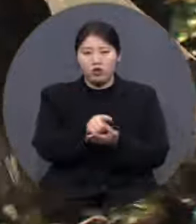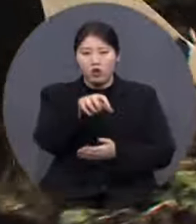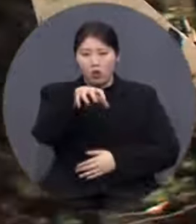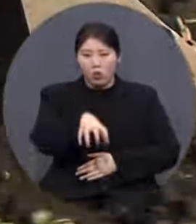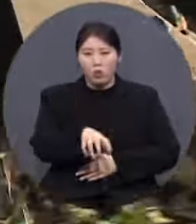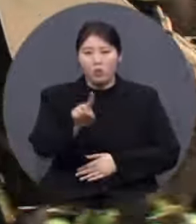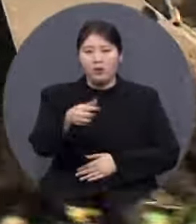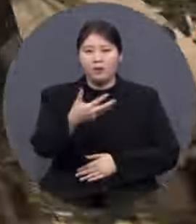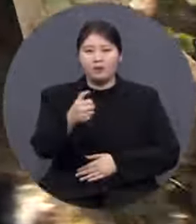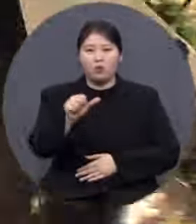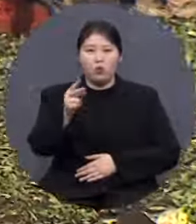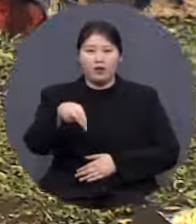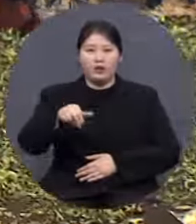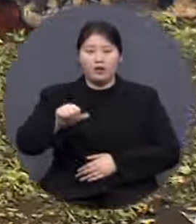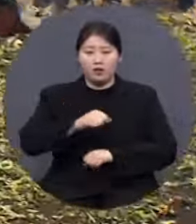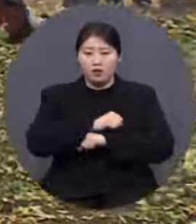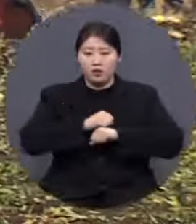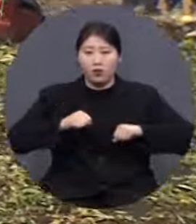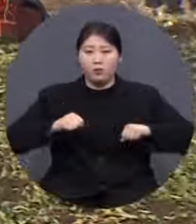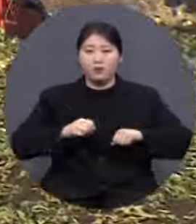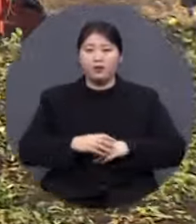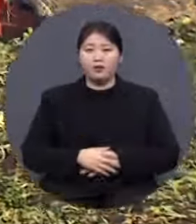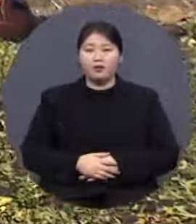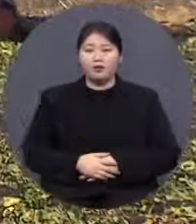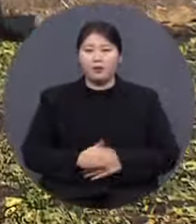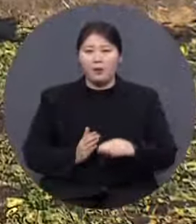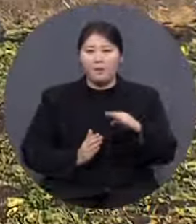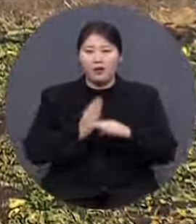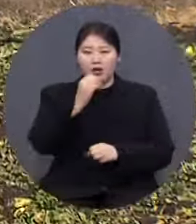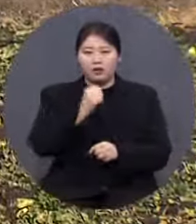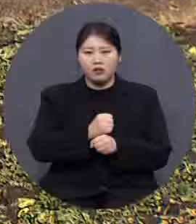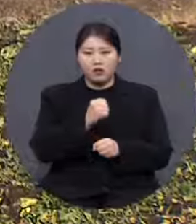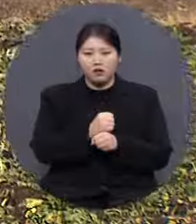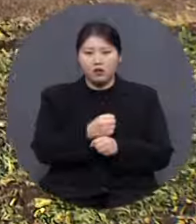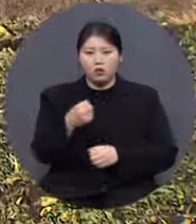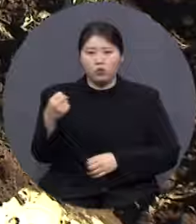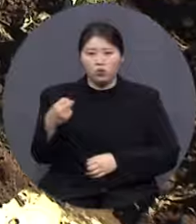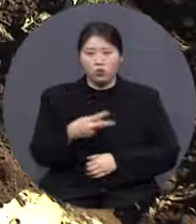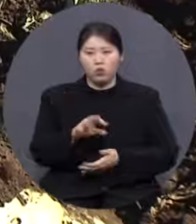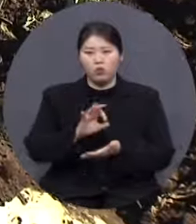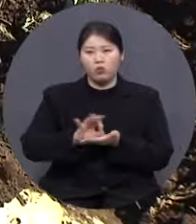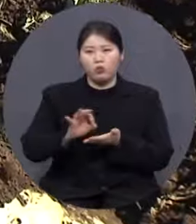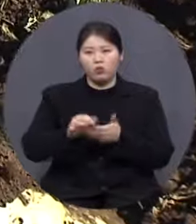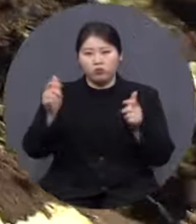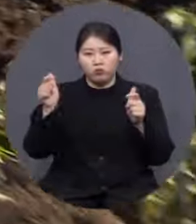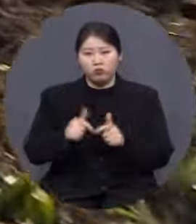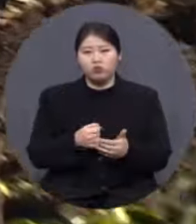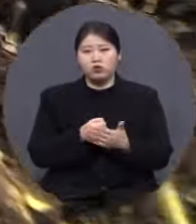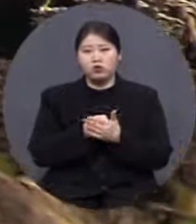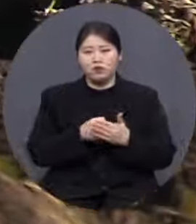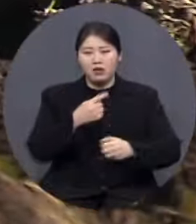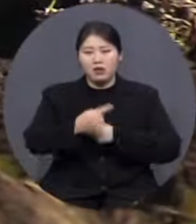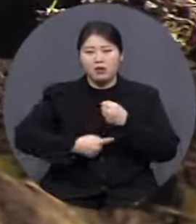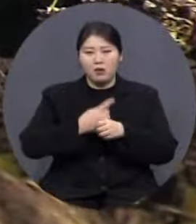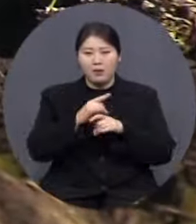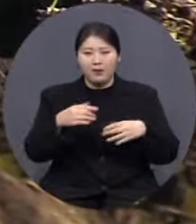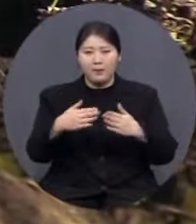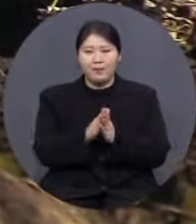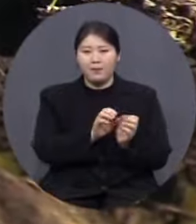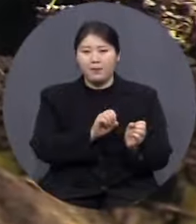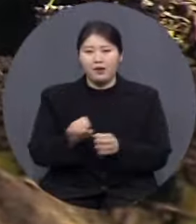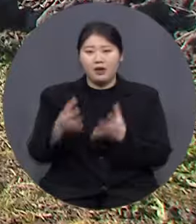185에 달합니다 과잉 생산에 소비 위축까지 겹치면서 매년 산집 폐기가 되풀이되고